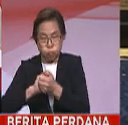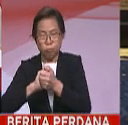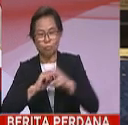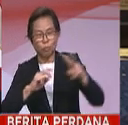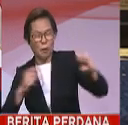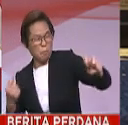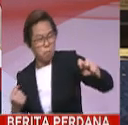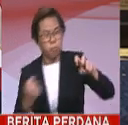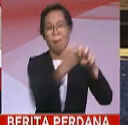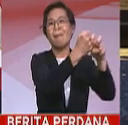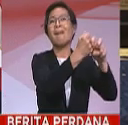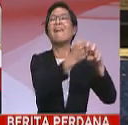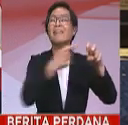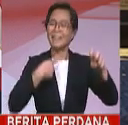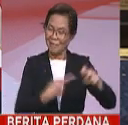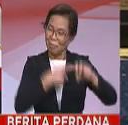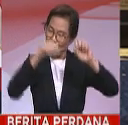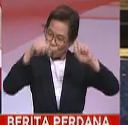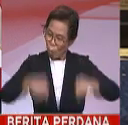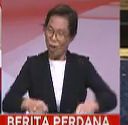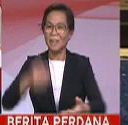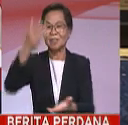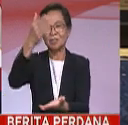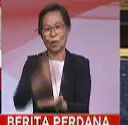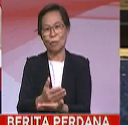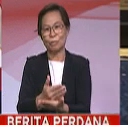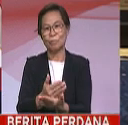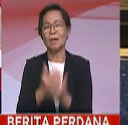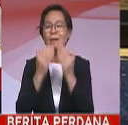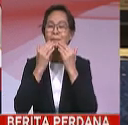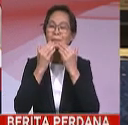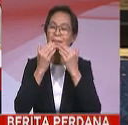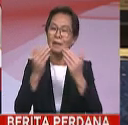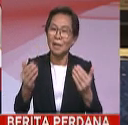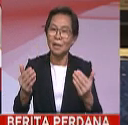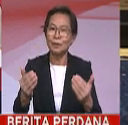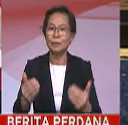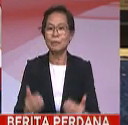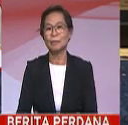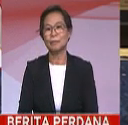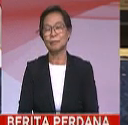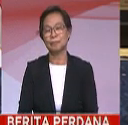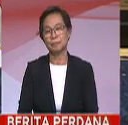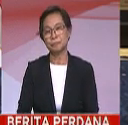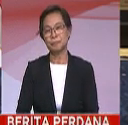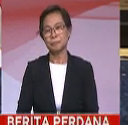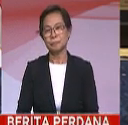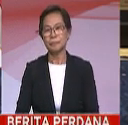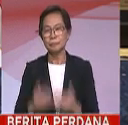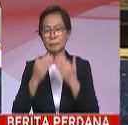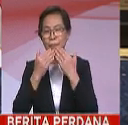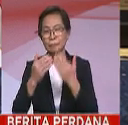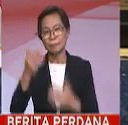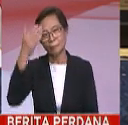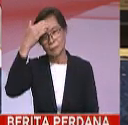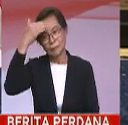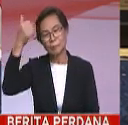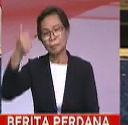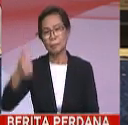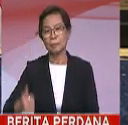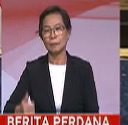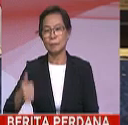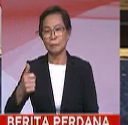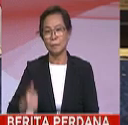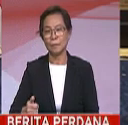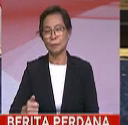menang, insyaAllah. Terima kasih saya ucapkan. Sekian, wabillahi taufiq wal hidayah.